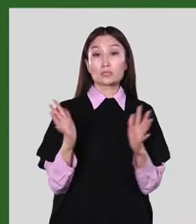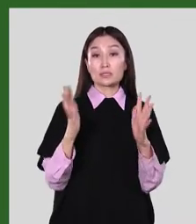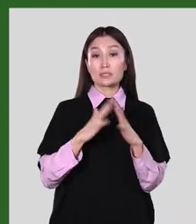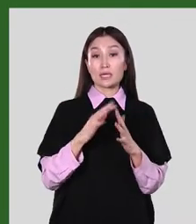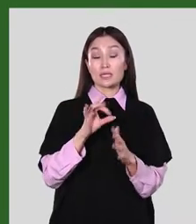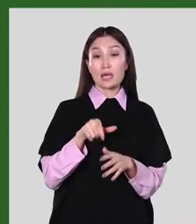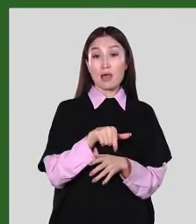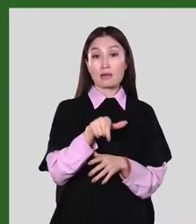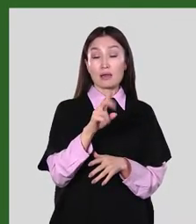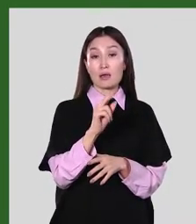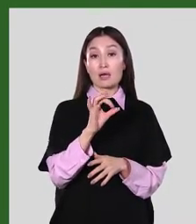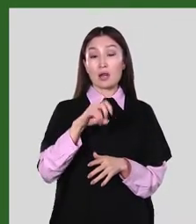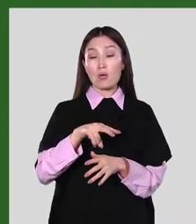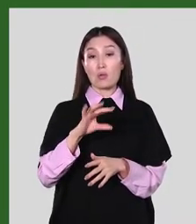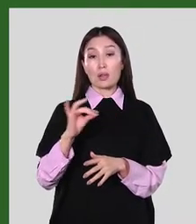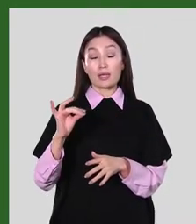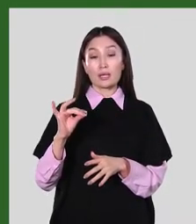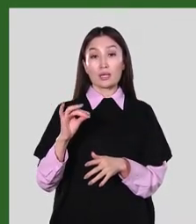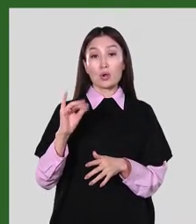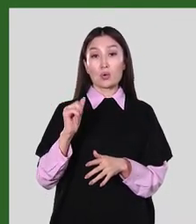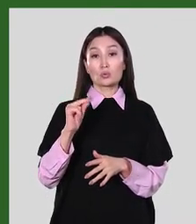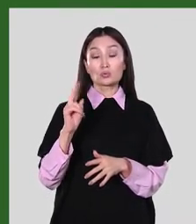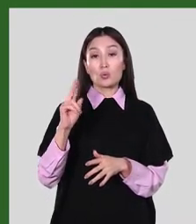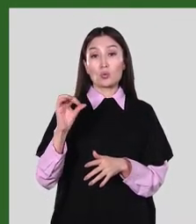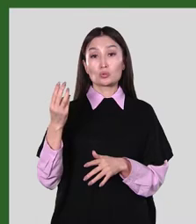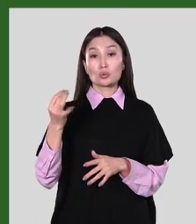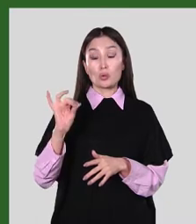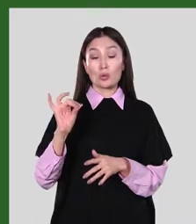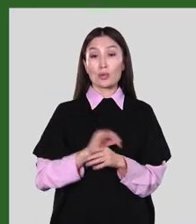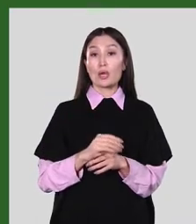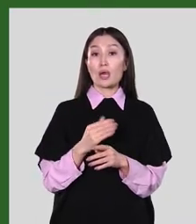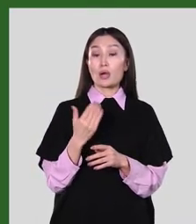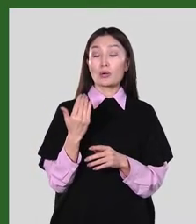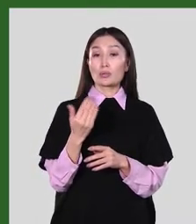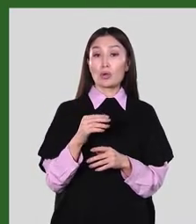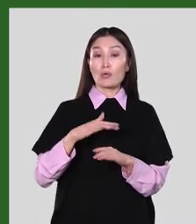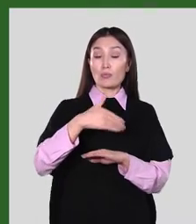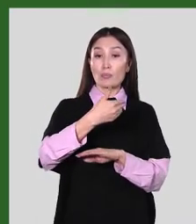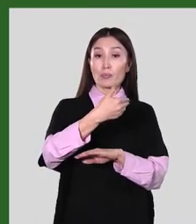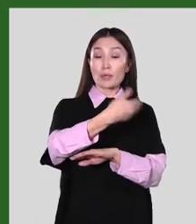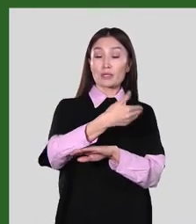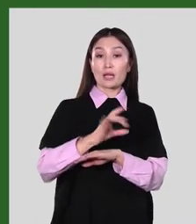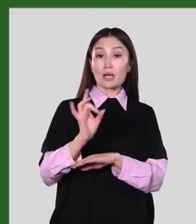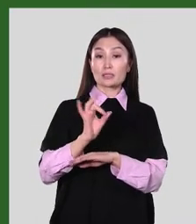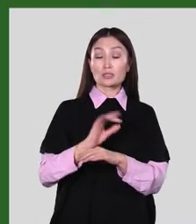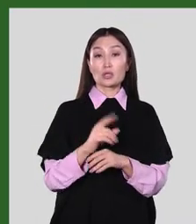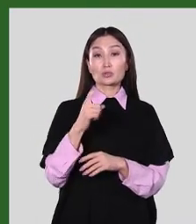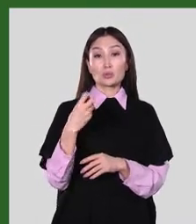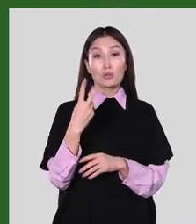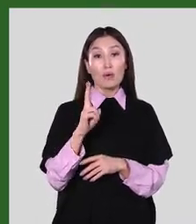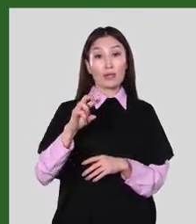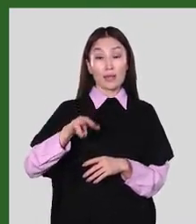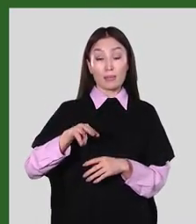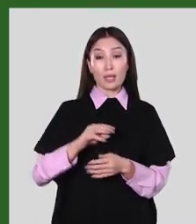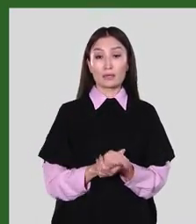каракол и учк шой длина реки и талас пределах республики сто два километра